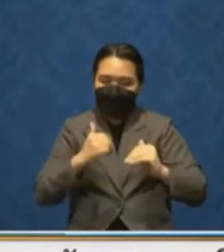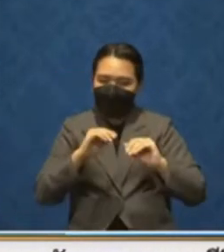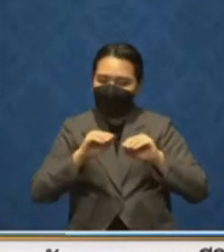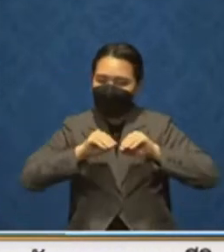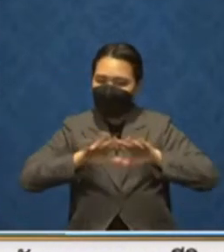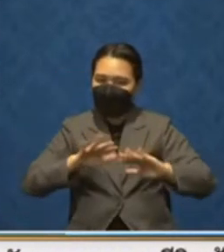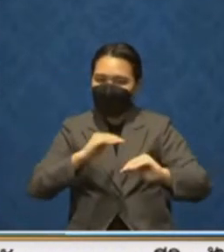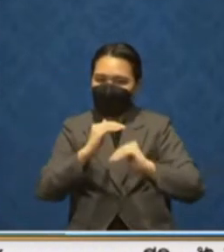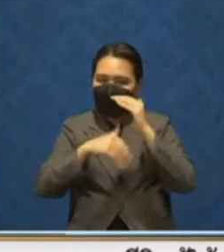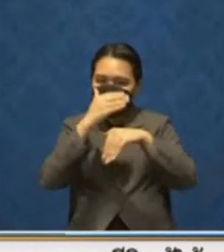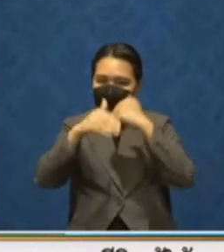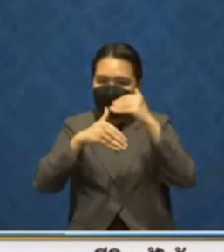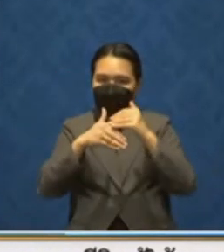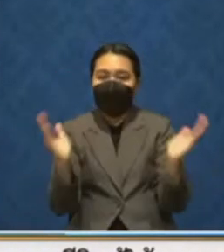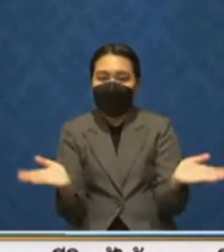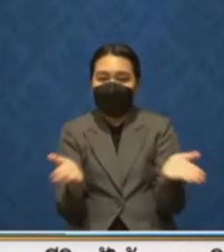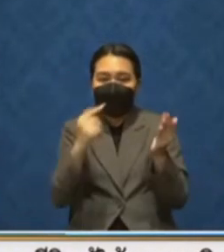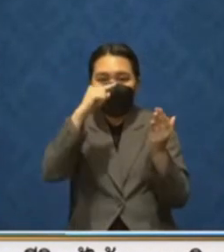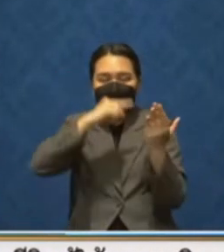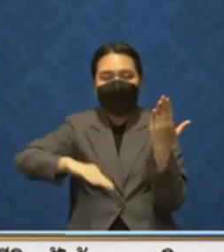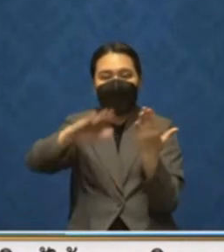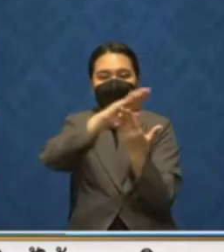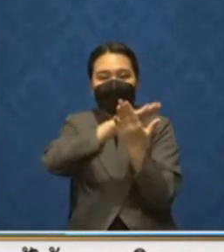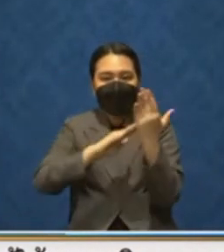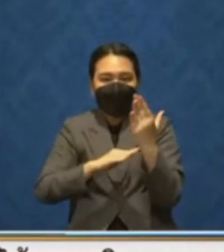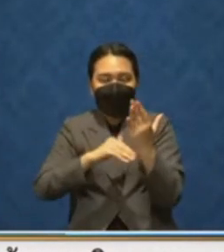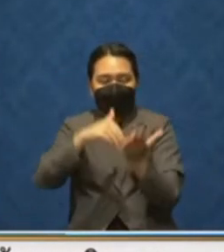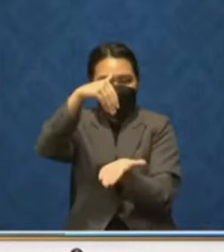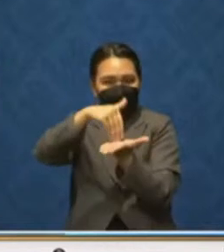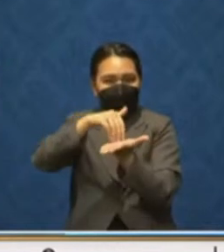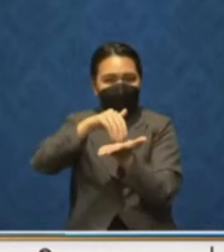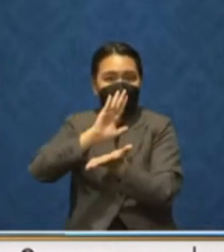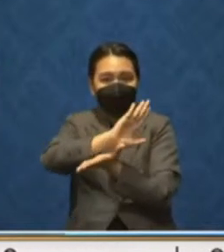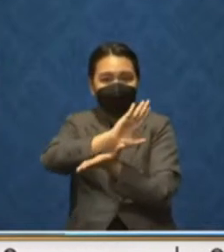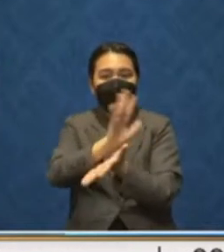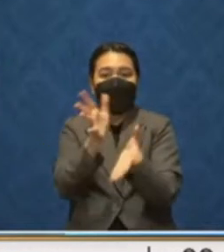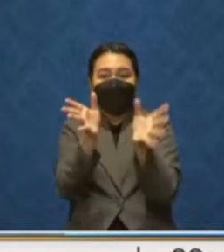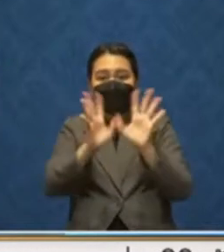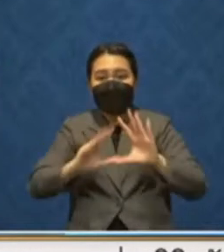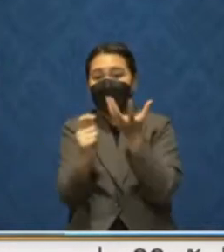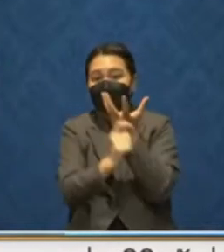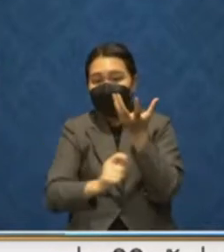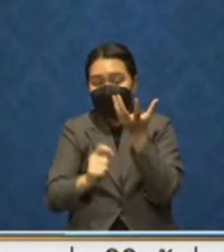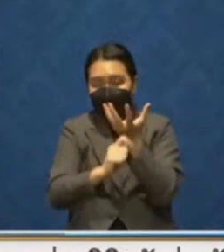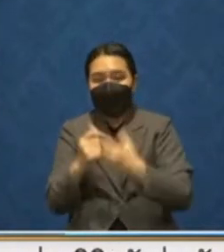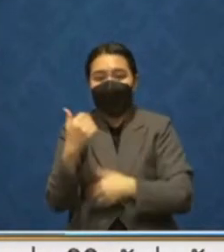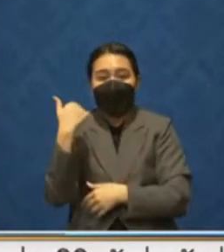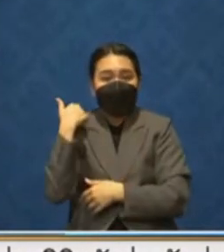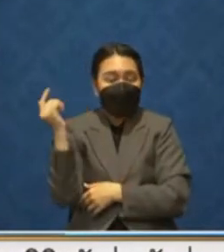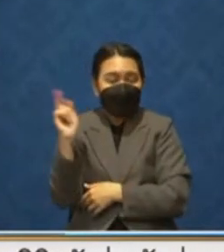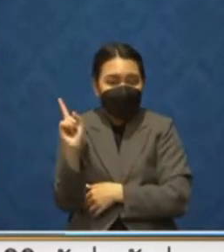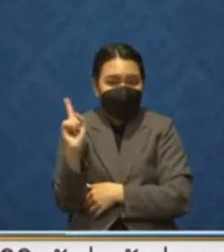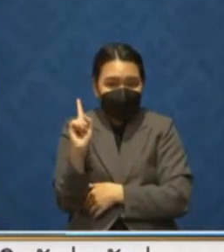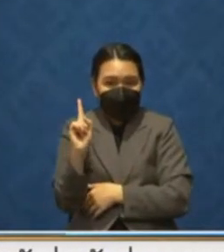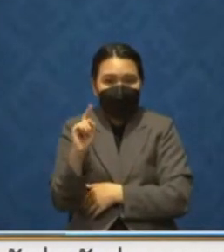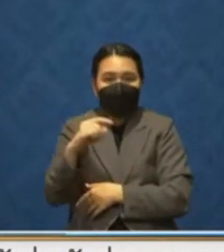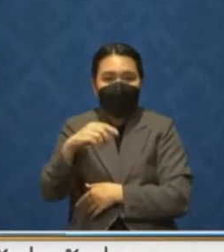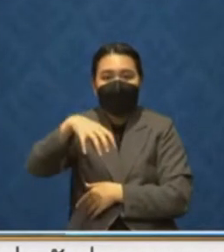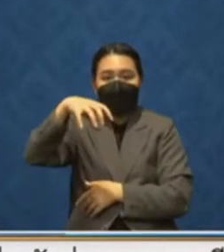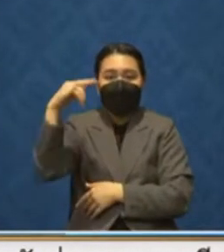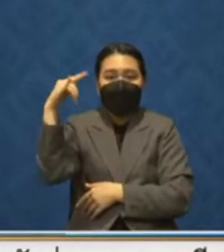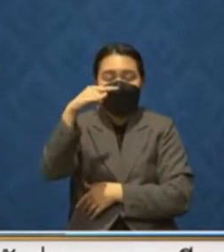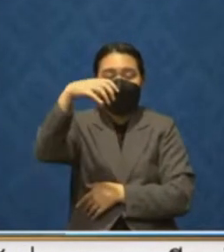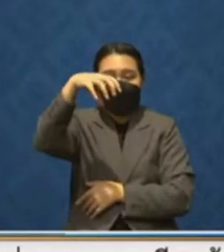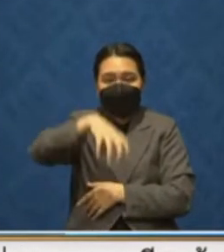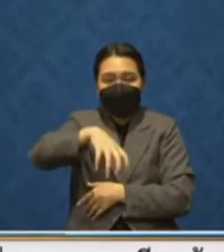ด้านการบินของภูมิภาคโดยระหว่างก็ได้ไปลงทุนต่อยอดทั้งในสนามบินเอ่อพระนาจานี่อุ่ตะเภาและโครงสร้าง